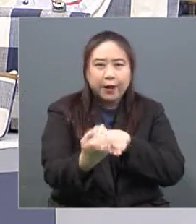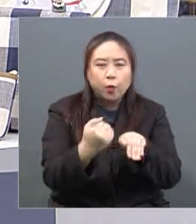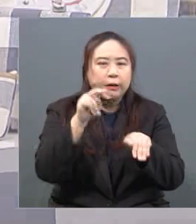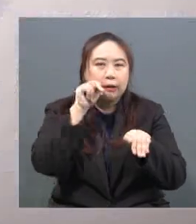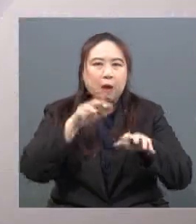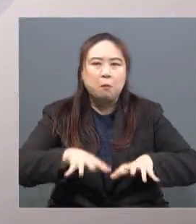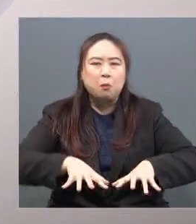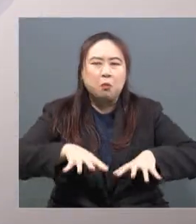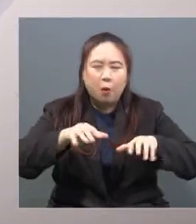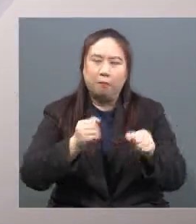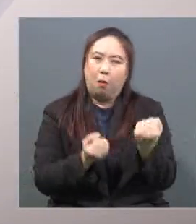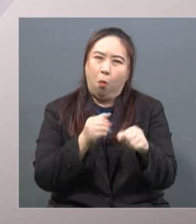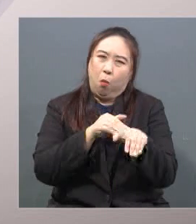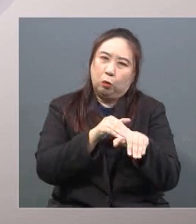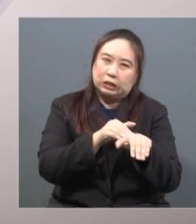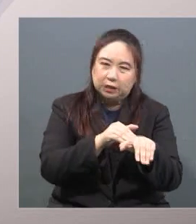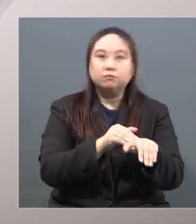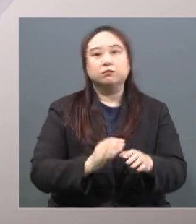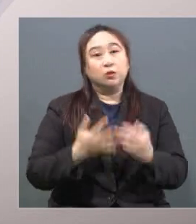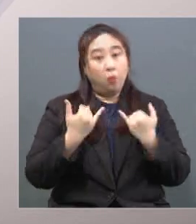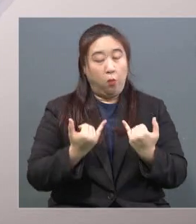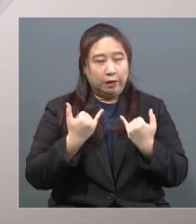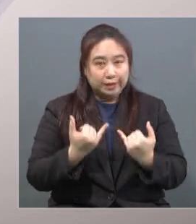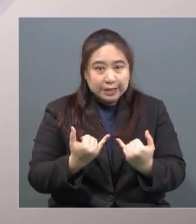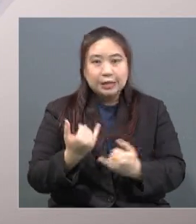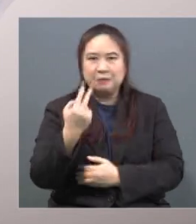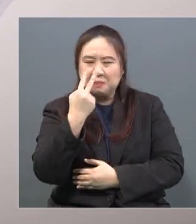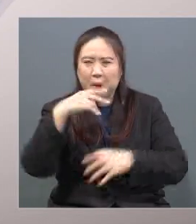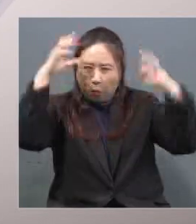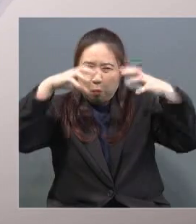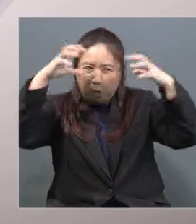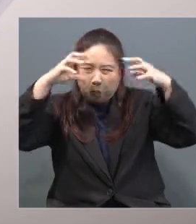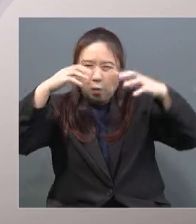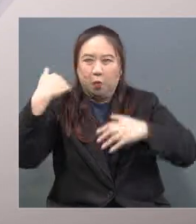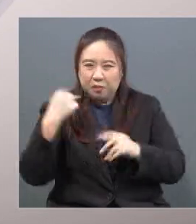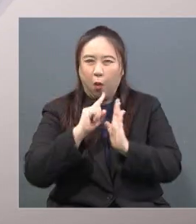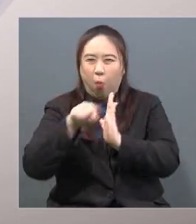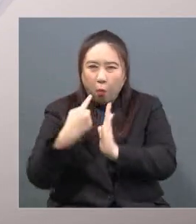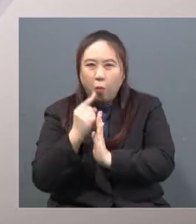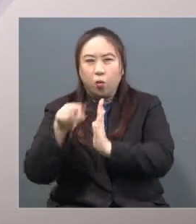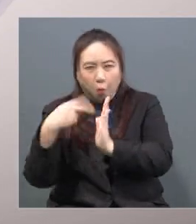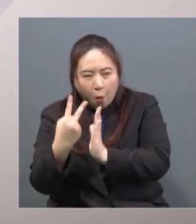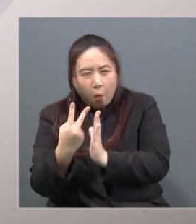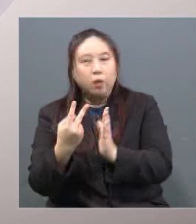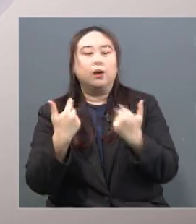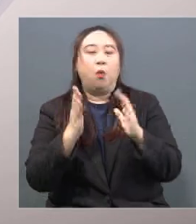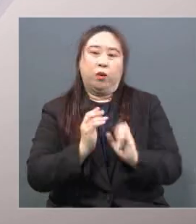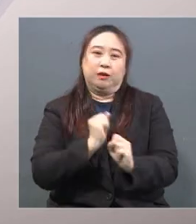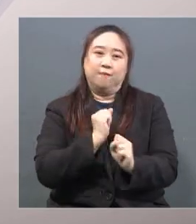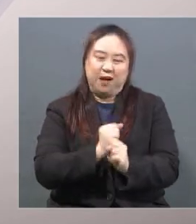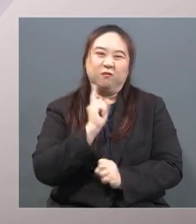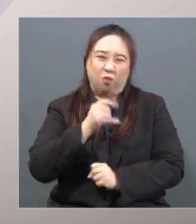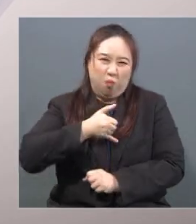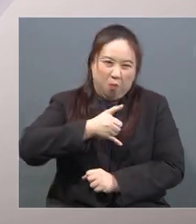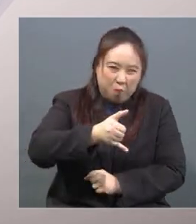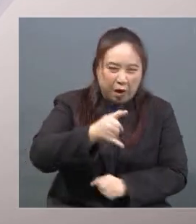การจราจรก็ติดขัดกันอย่างหนักนะคะวันนี้ก็ปรากฏว่ายังพบฝนตกต่อเนื่อง2ชั่วโมงด้วยกันทางเจ้าหน้าที่ที่เกี่ยวข้องเนี่ยก็ต้องล